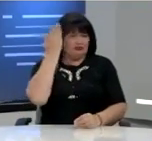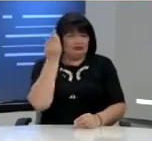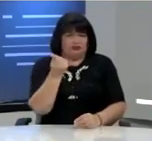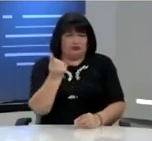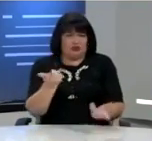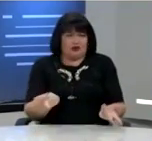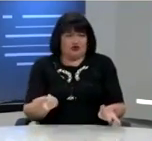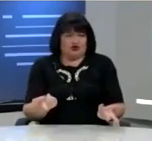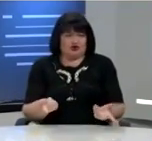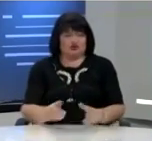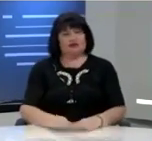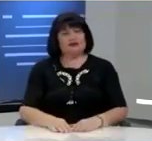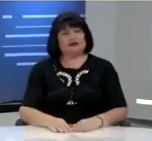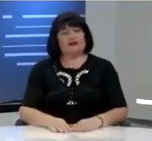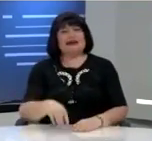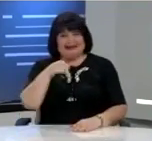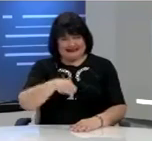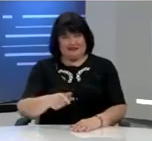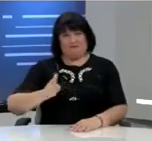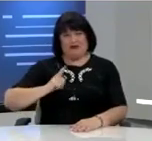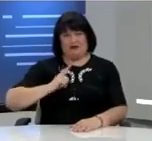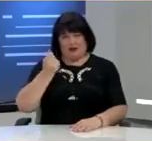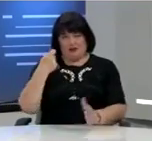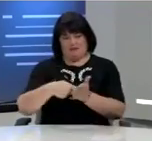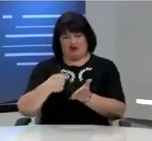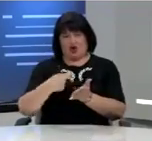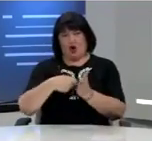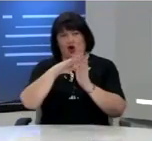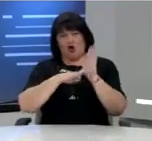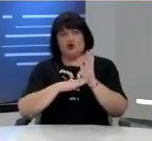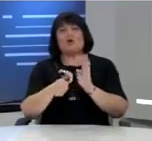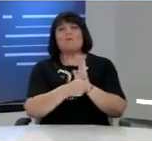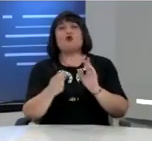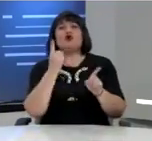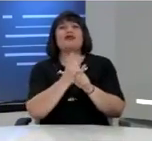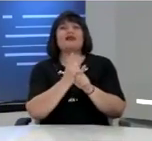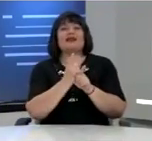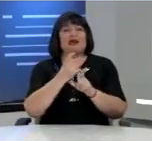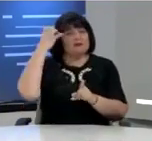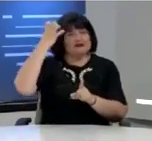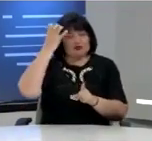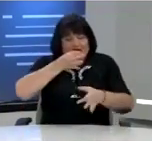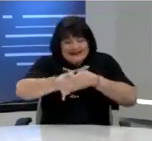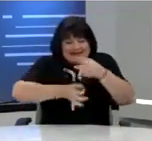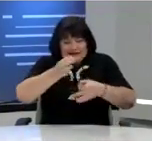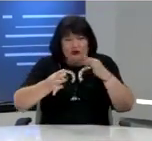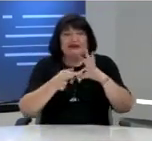κόστος. Με βάση τις σημερινές προβλέψεις του μισθολογίου, μόνο οι ειδικοί επιστημονικοί σύμβουλοι και